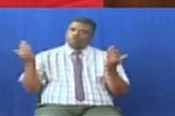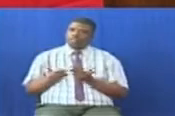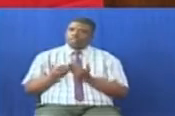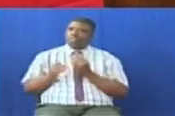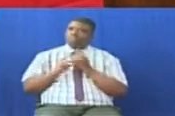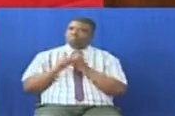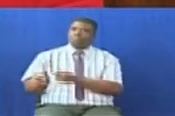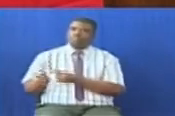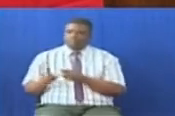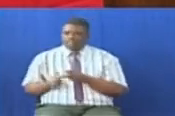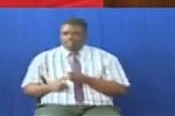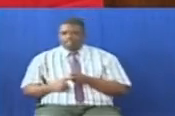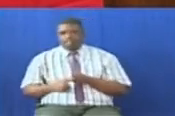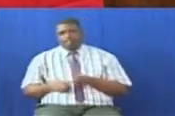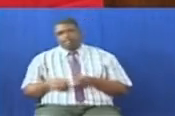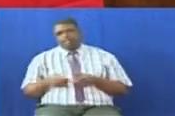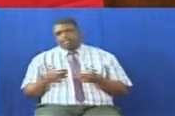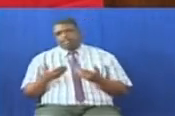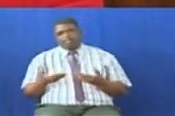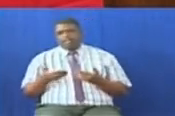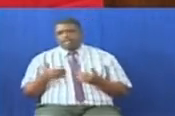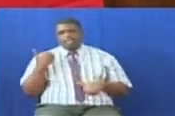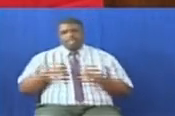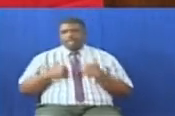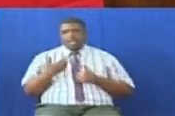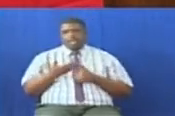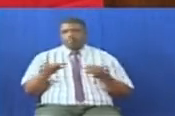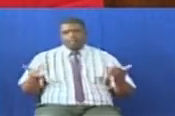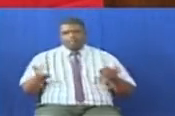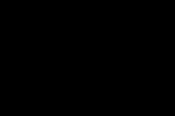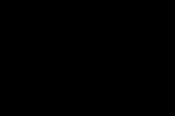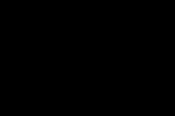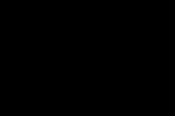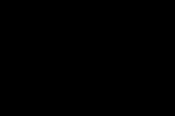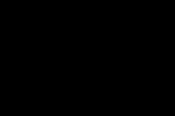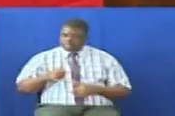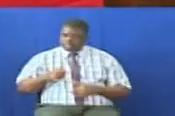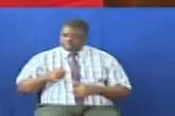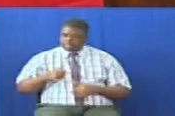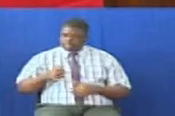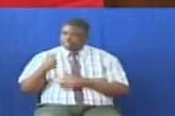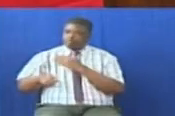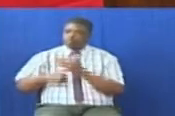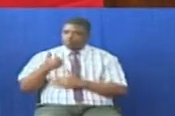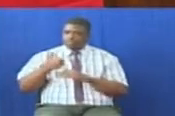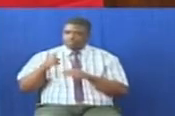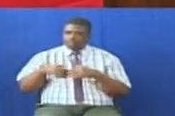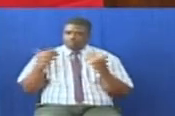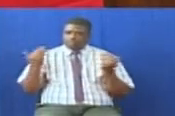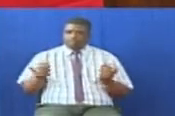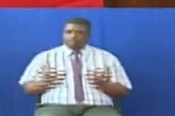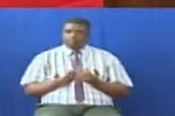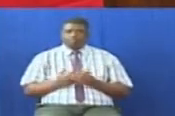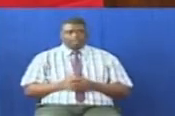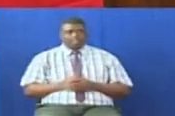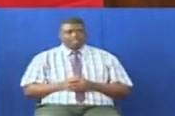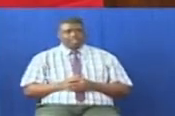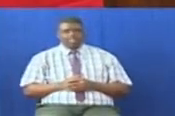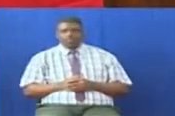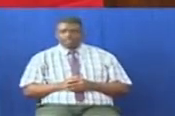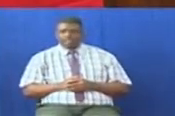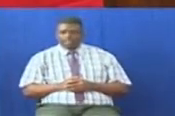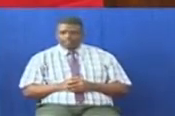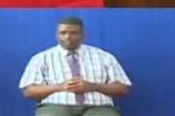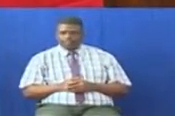wanayafuata. Kwa hiyo haina shaka amekuwa rais na kiongozi wa kidunia, tunapaswa kumtia moyo,